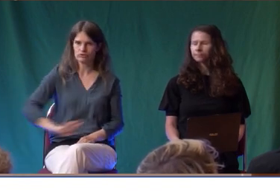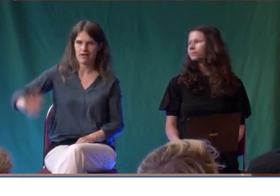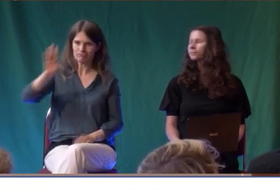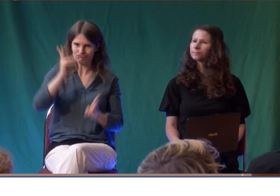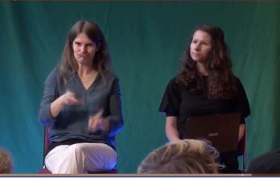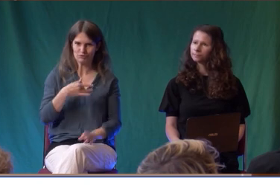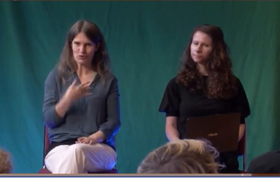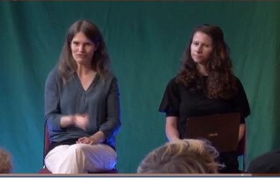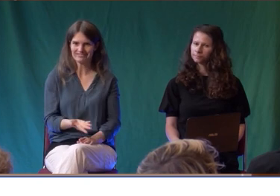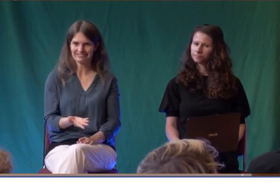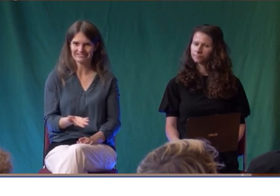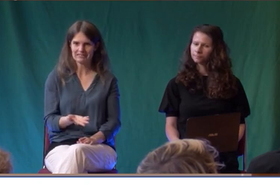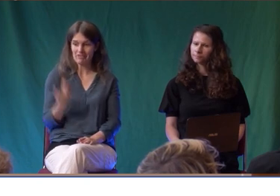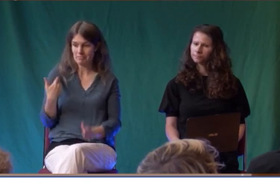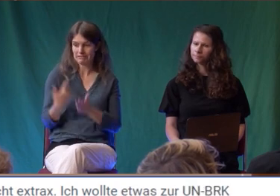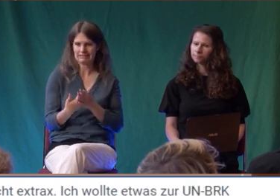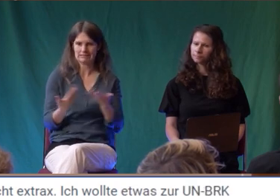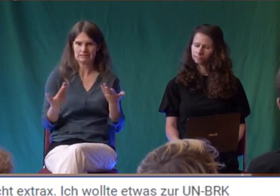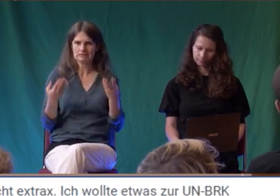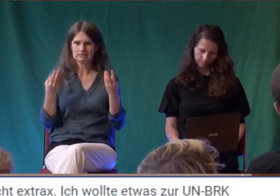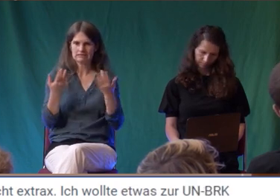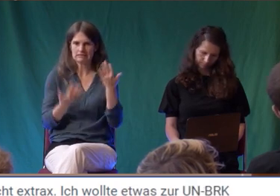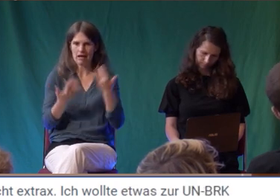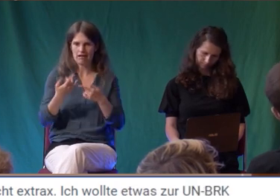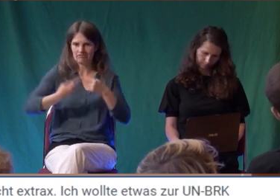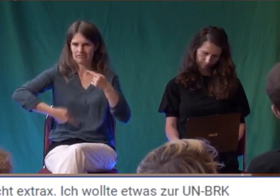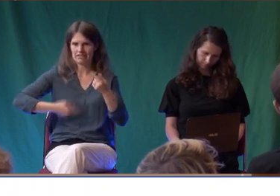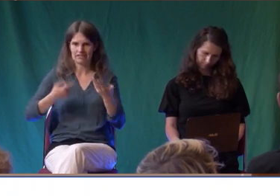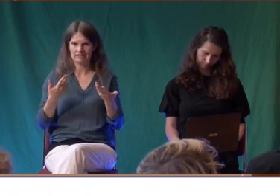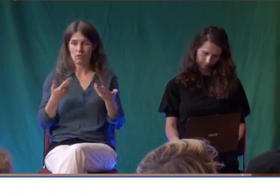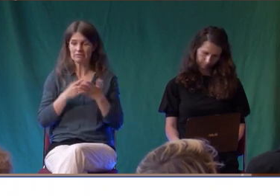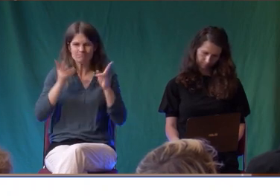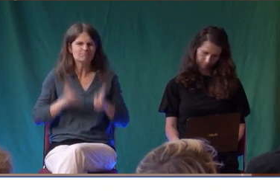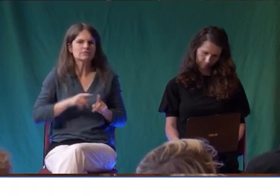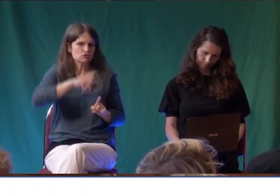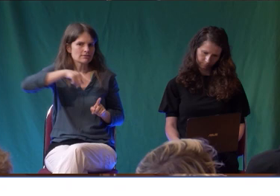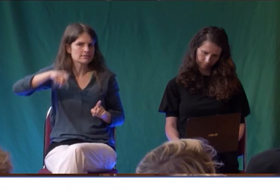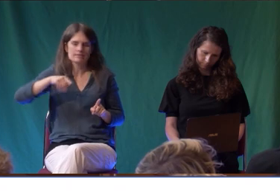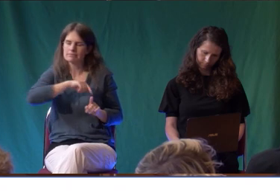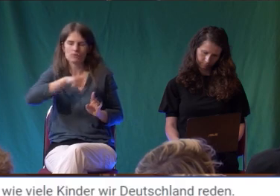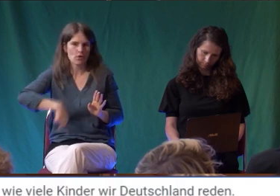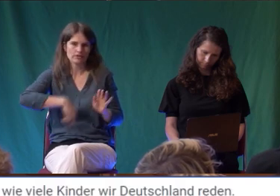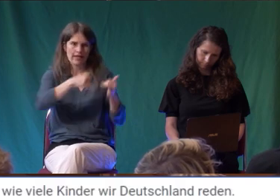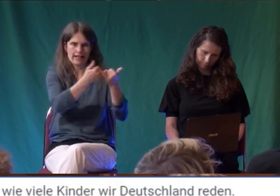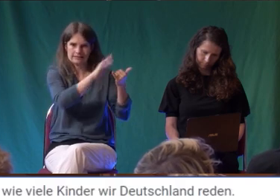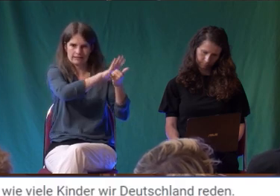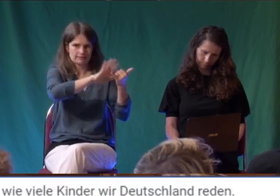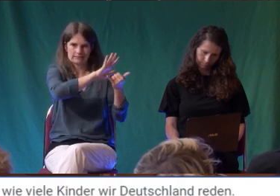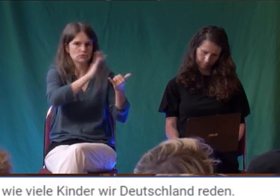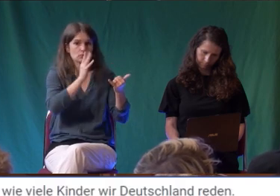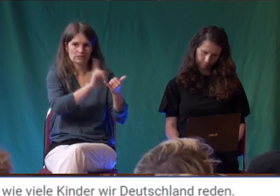ganz lange überhaupt keine Zahlen und wir haben auch immer noch keine statistischen Zahlen für die Eltern